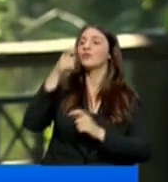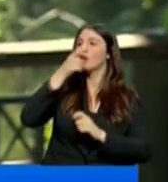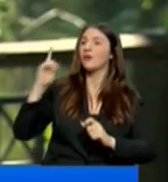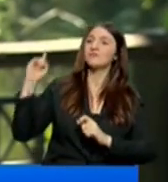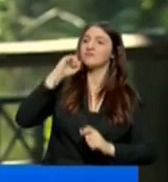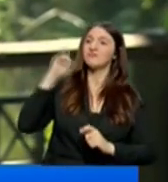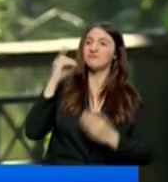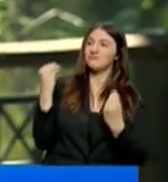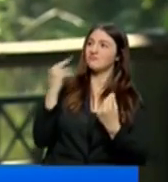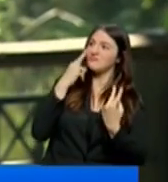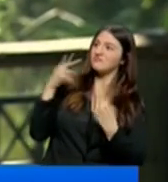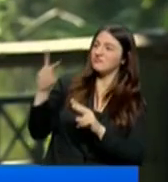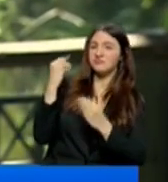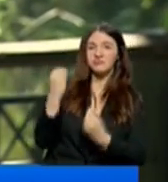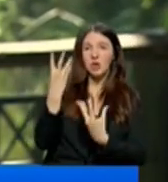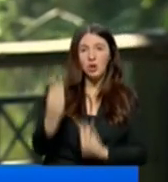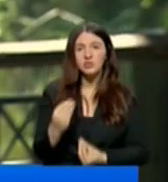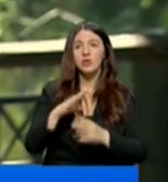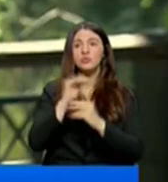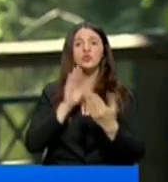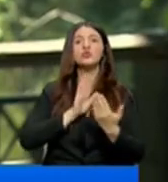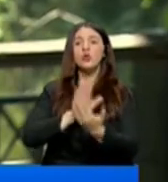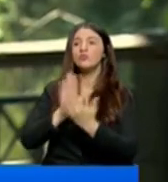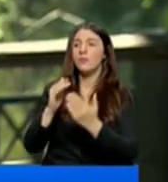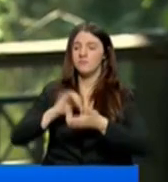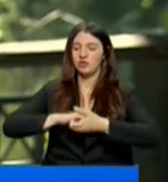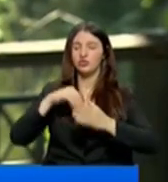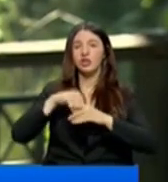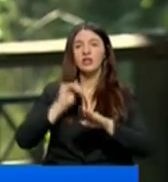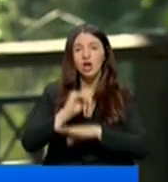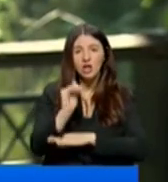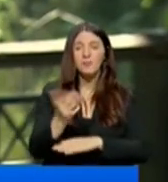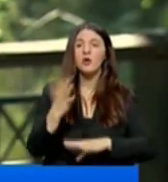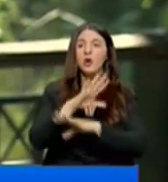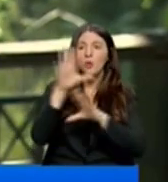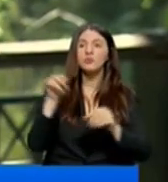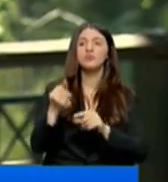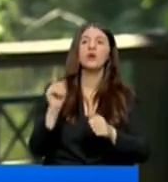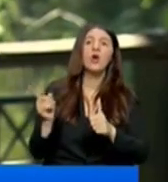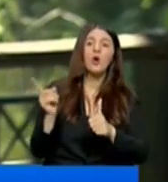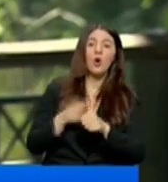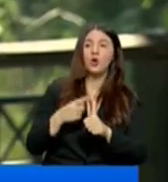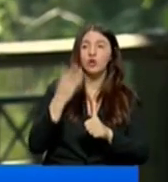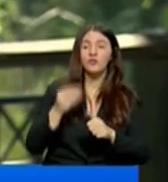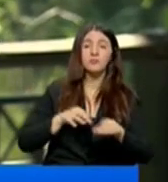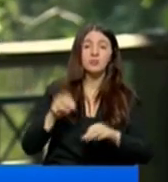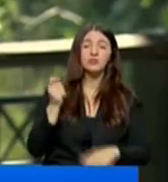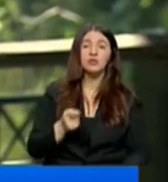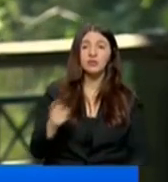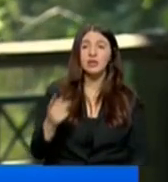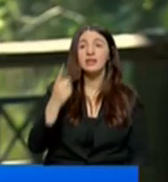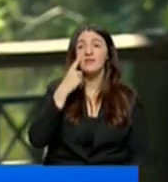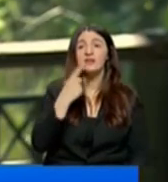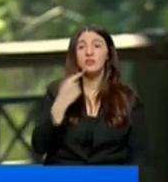itibar sahibi olması, itibar kazanması, bütün komşularıyla barış içinde yaşaması, bütün bunları öncelemek ve planlamak zorundadır.